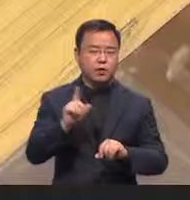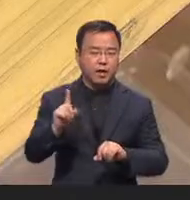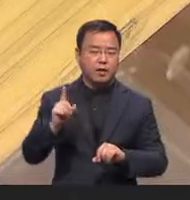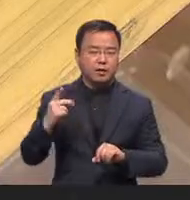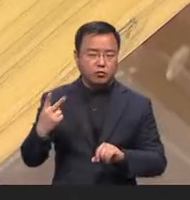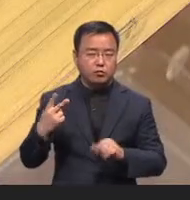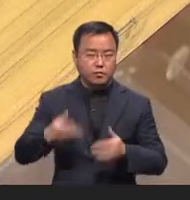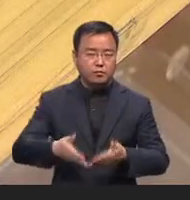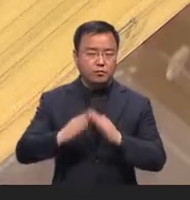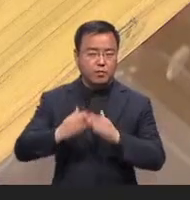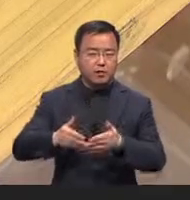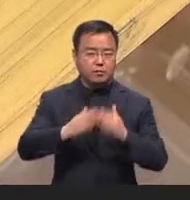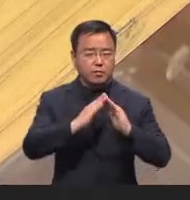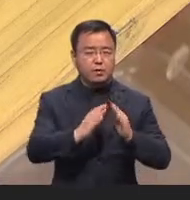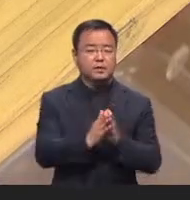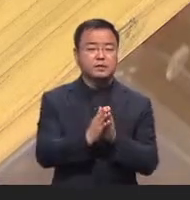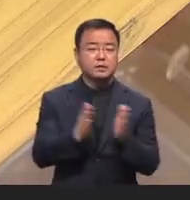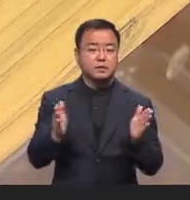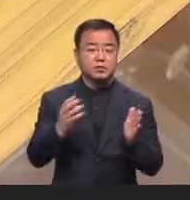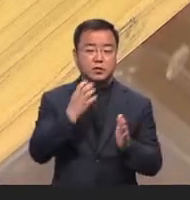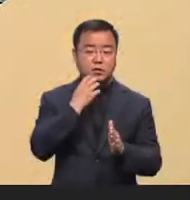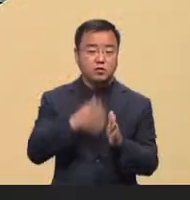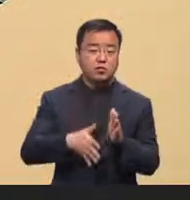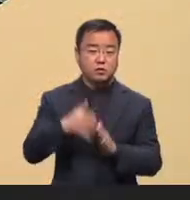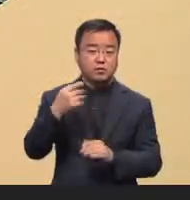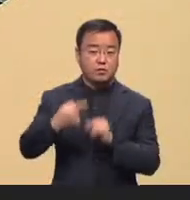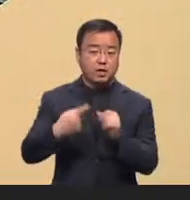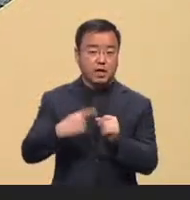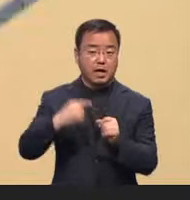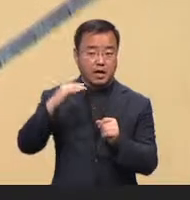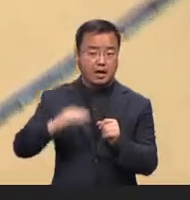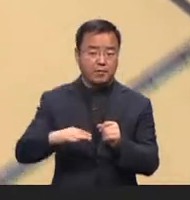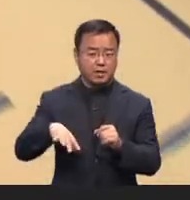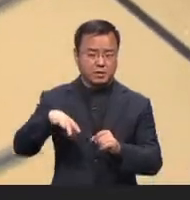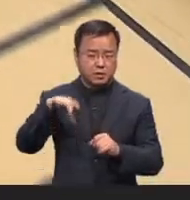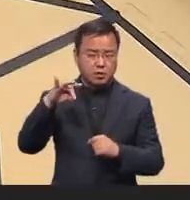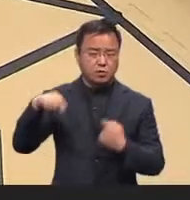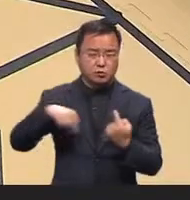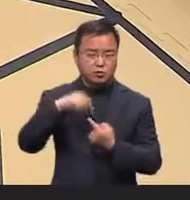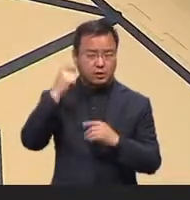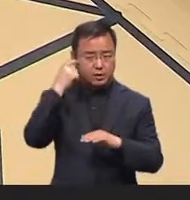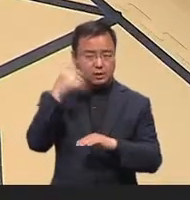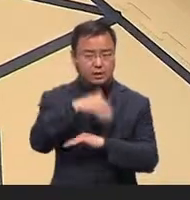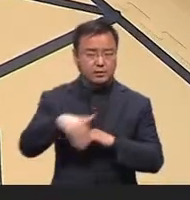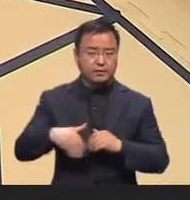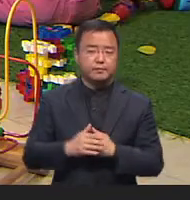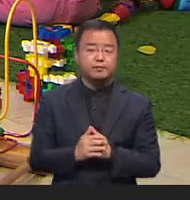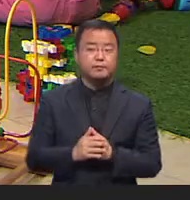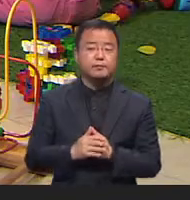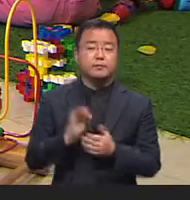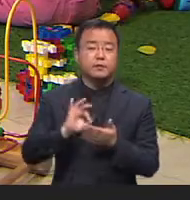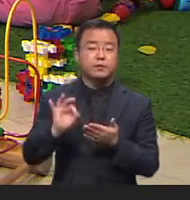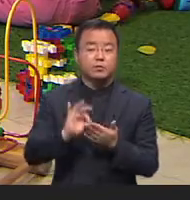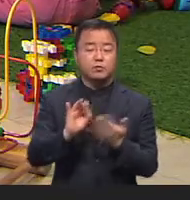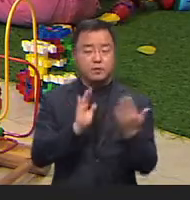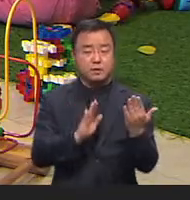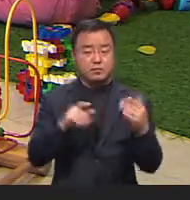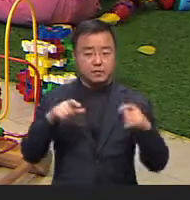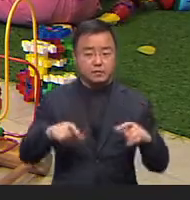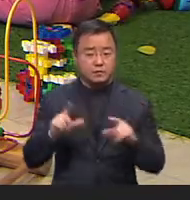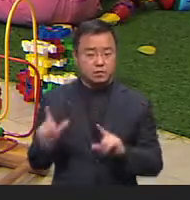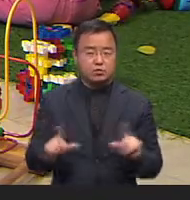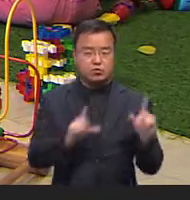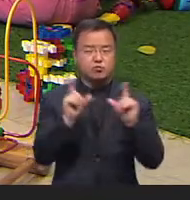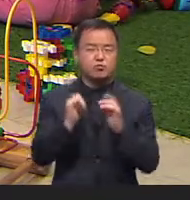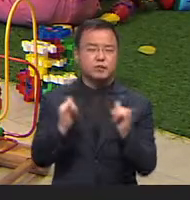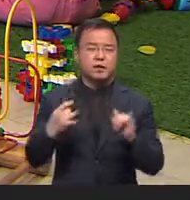서울시는 올해 하반기에 첫 0 0 0 실내 놀이터를 운영할 계획입니다 이용대상 도 지역주민의 한정돼 있는